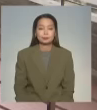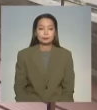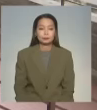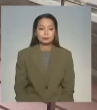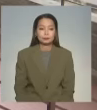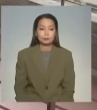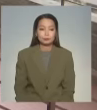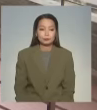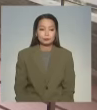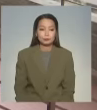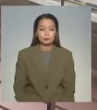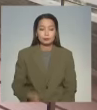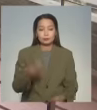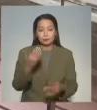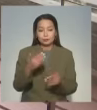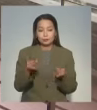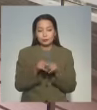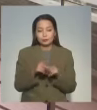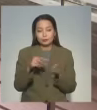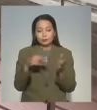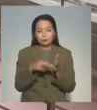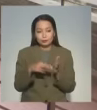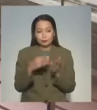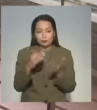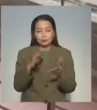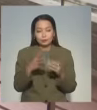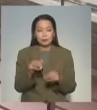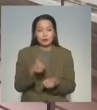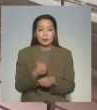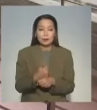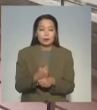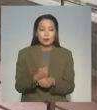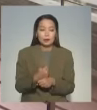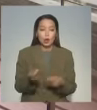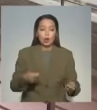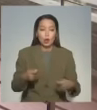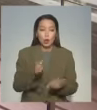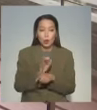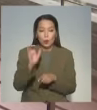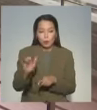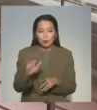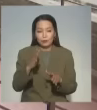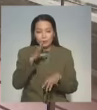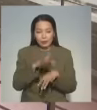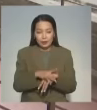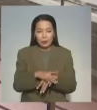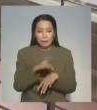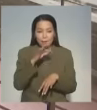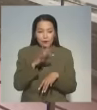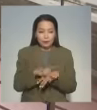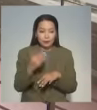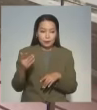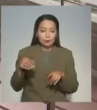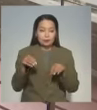Мы направили все такие цены по компетенции департамент торговли. То есть по выявлению они